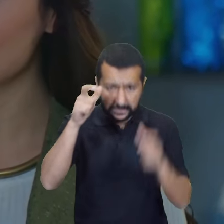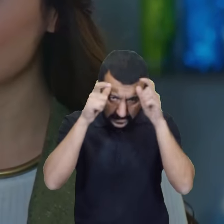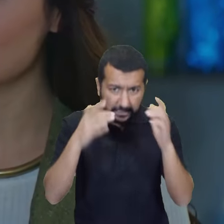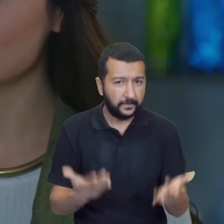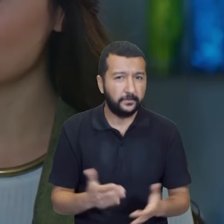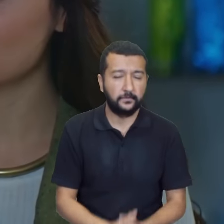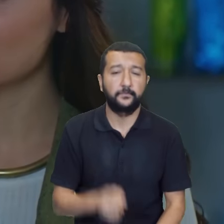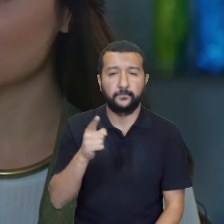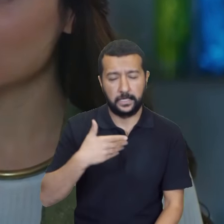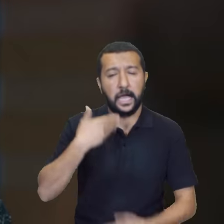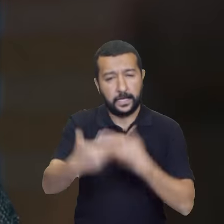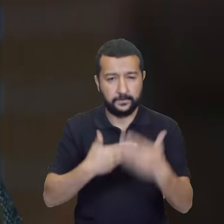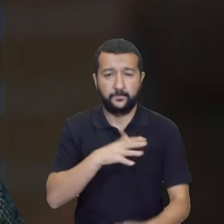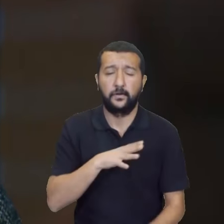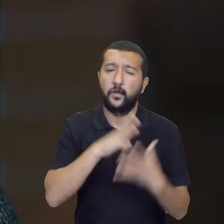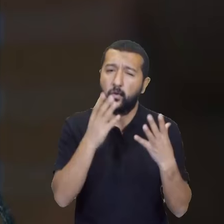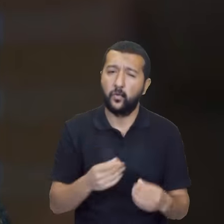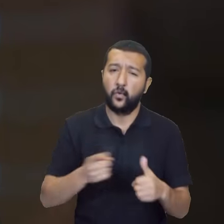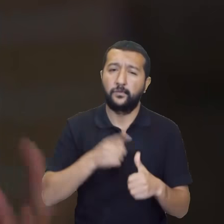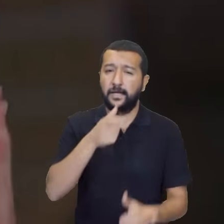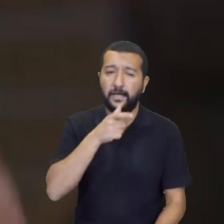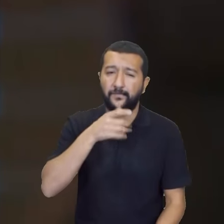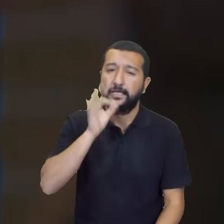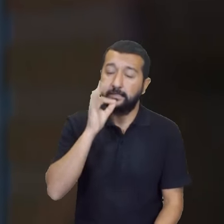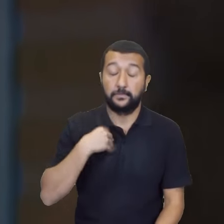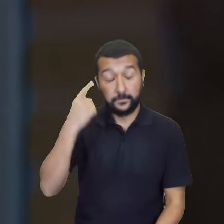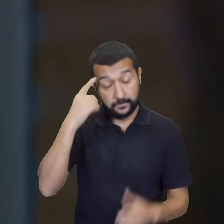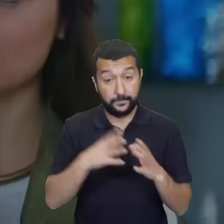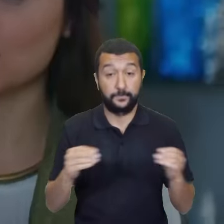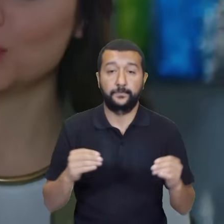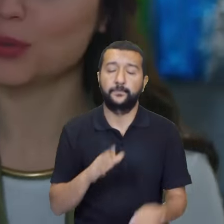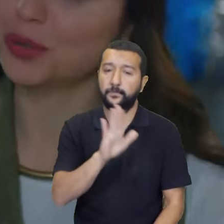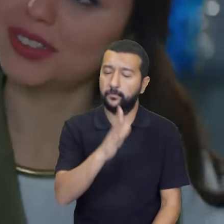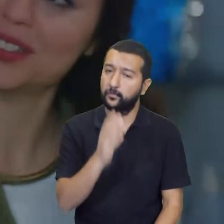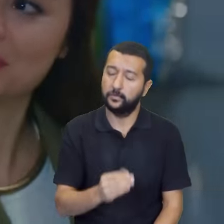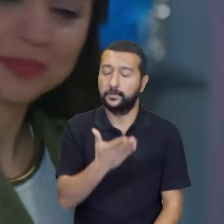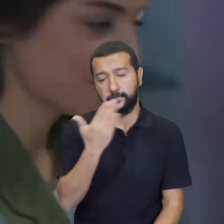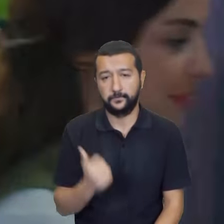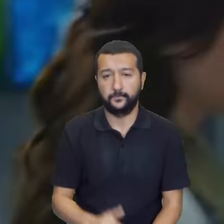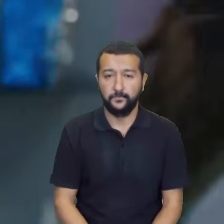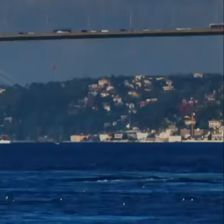Şeytan? Anlatacağım. Ama ne olur önce bir kahve içelim, biraz kafamı toplayayım. Tamam olur,